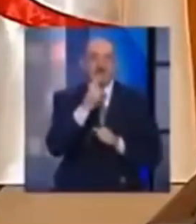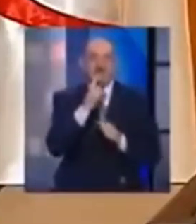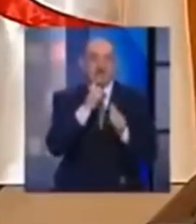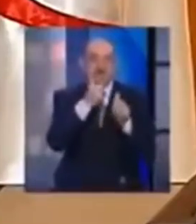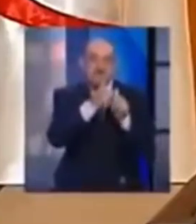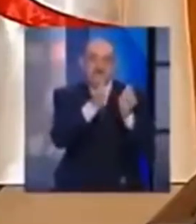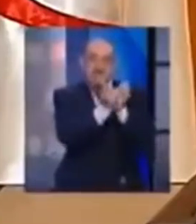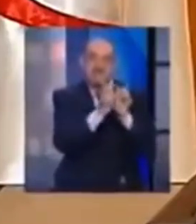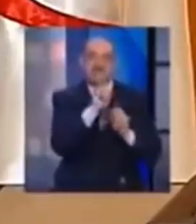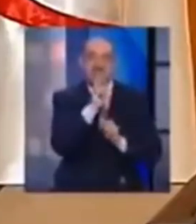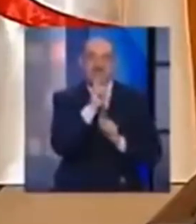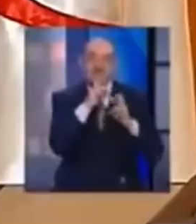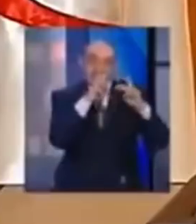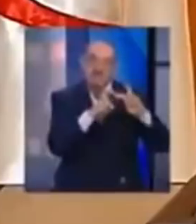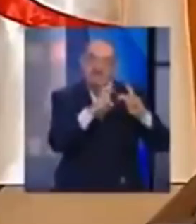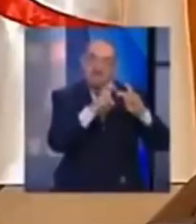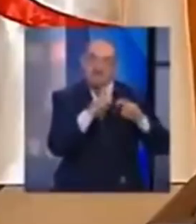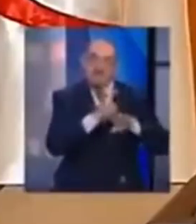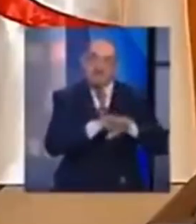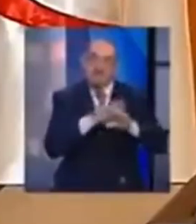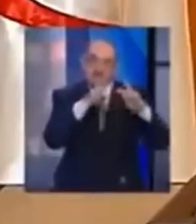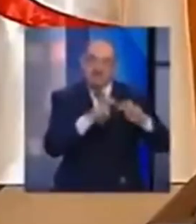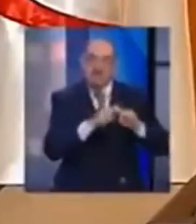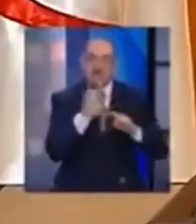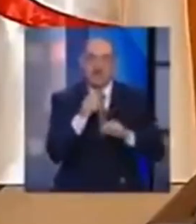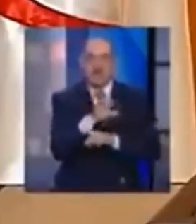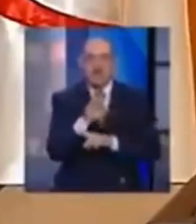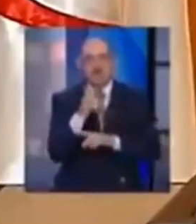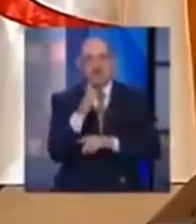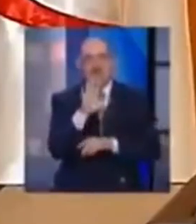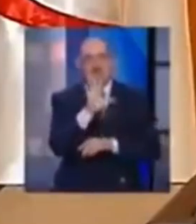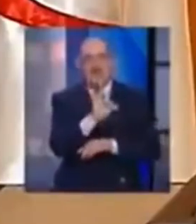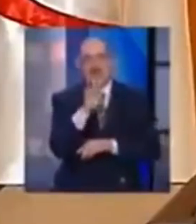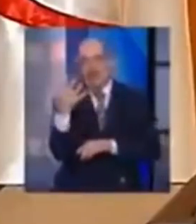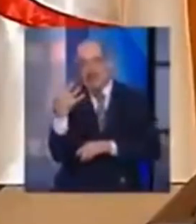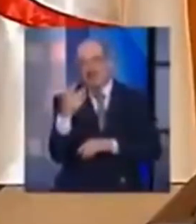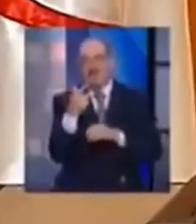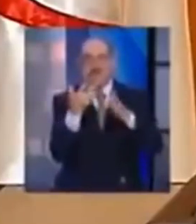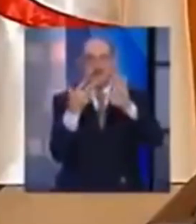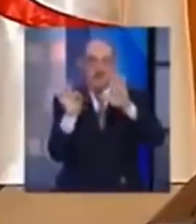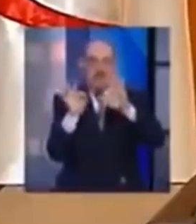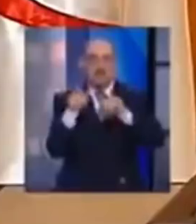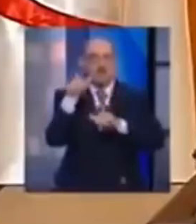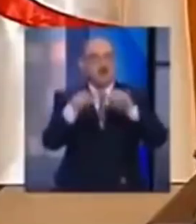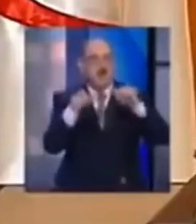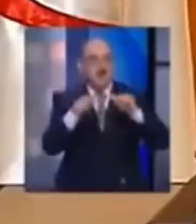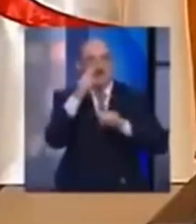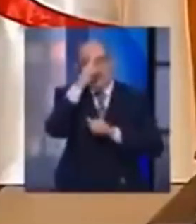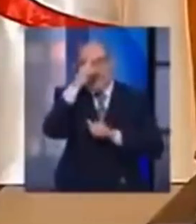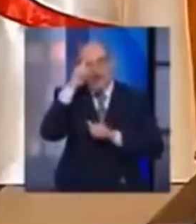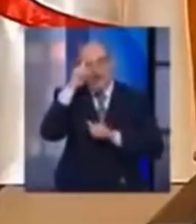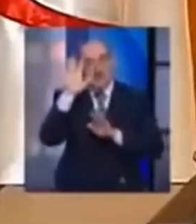ولا هما عاد في التحريات. المجموع بين 55 و60 فرد ان شاء الله